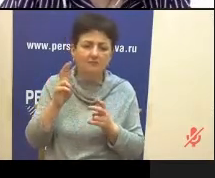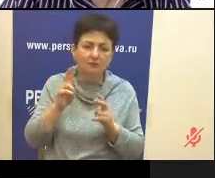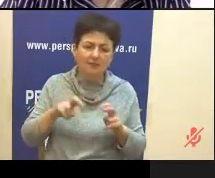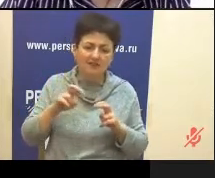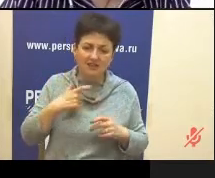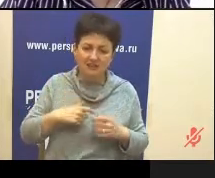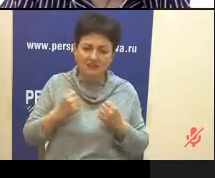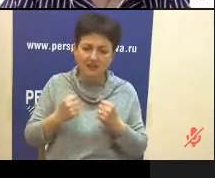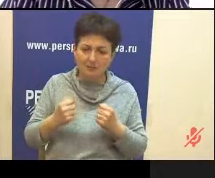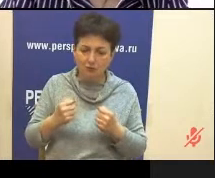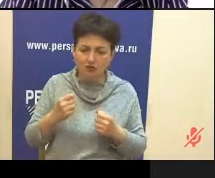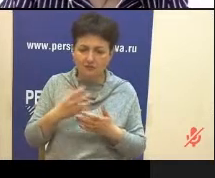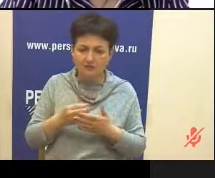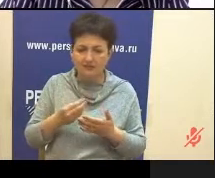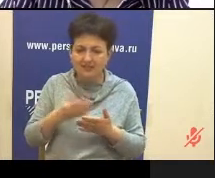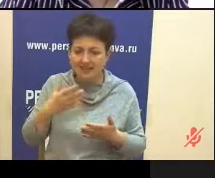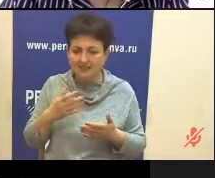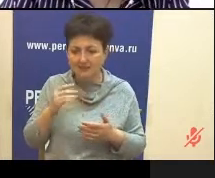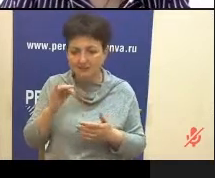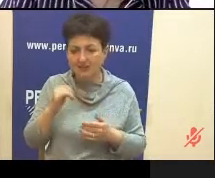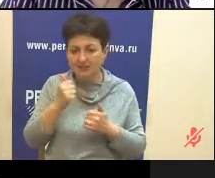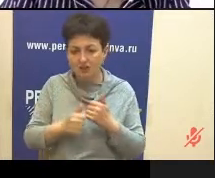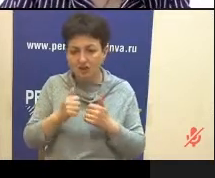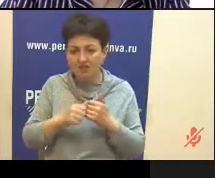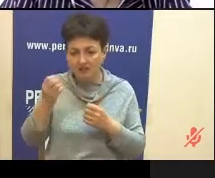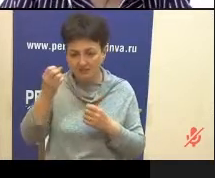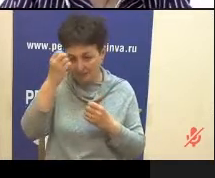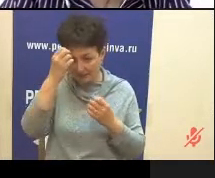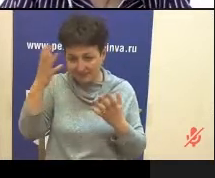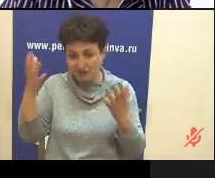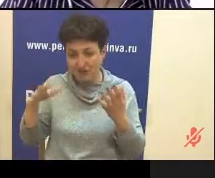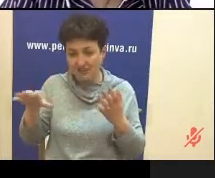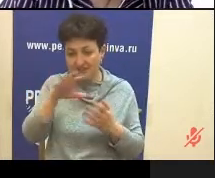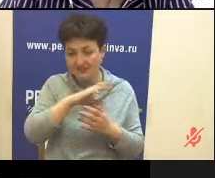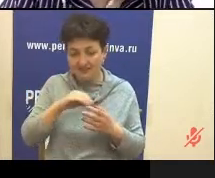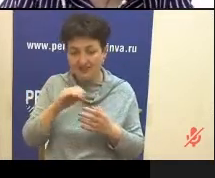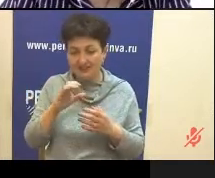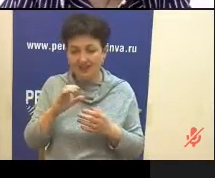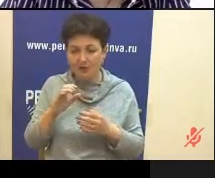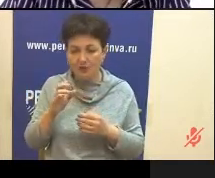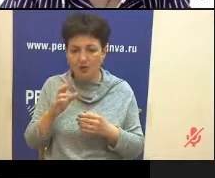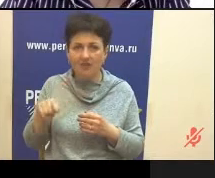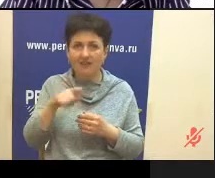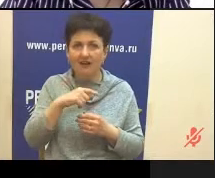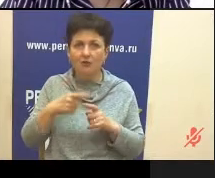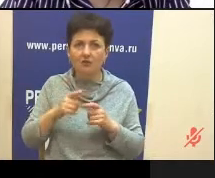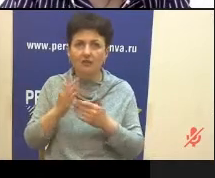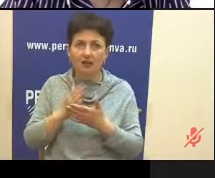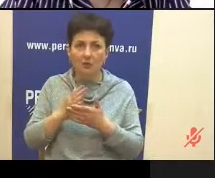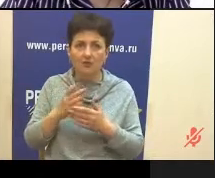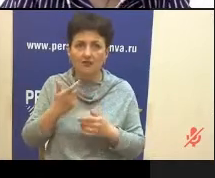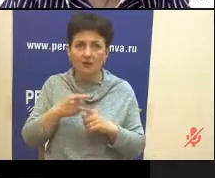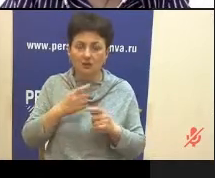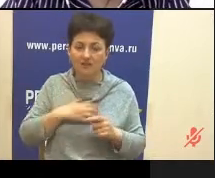на прочность, на соответствие собственным ценностям и ежедневное просвещение всех стейкхолдеров, которые вокруг